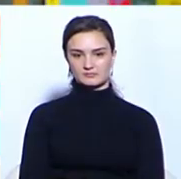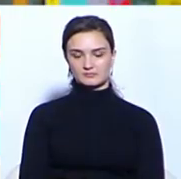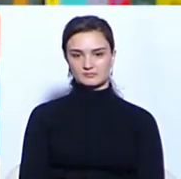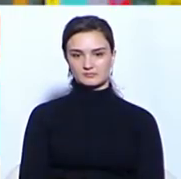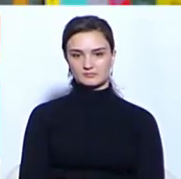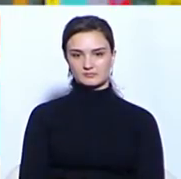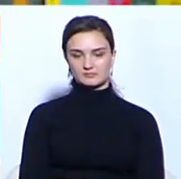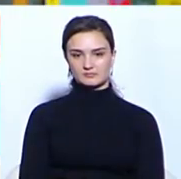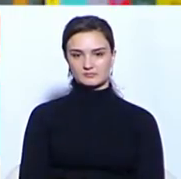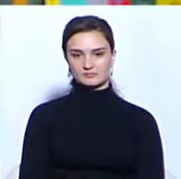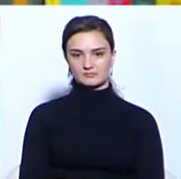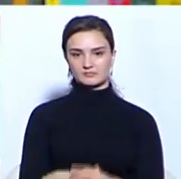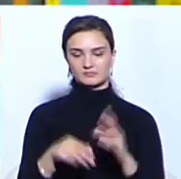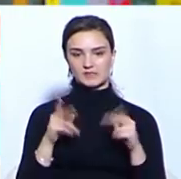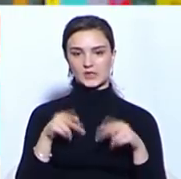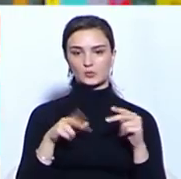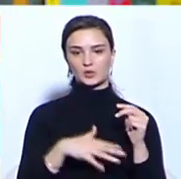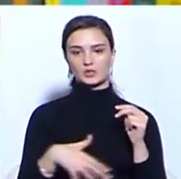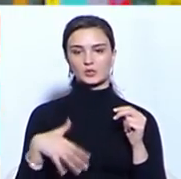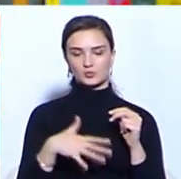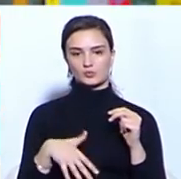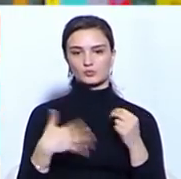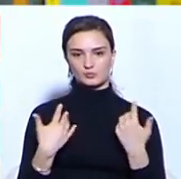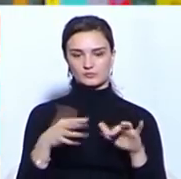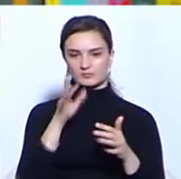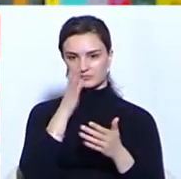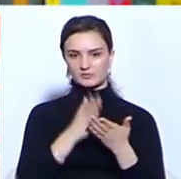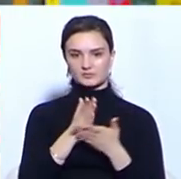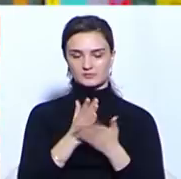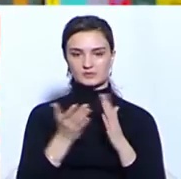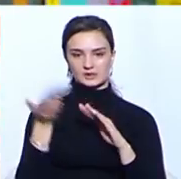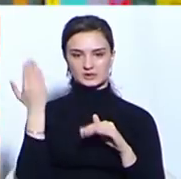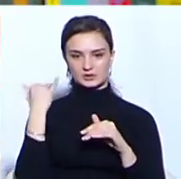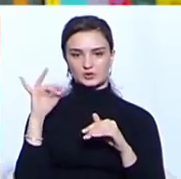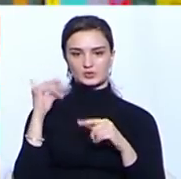ხა ქირურგიული გინეკოლოგია უკვე მრავალსაუკუნოვანი ისტორიის